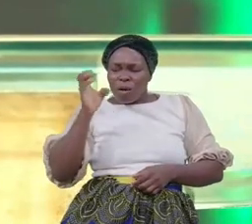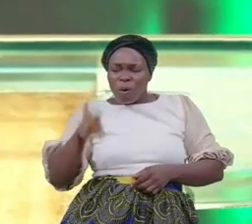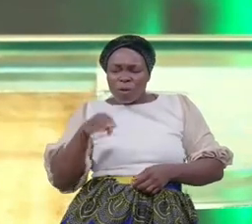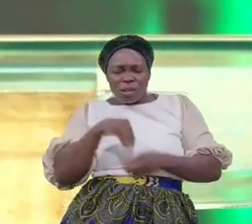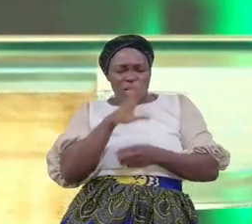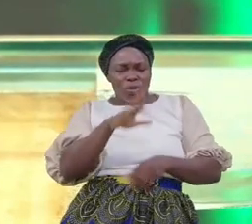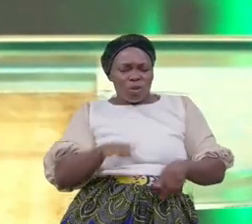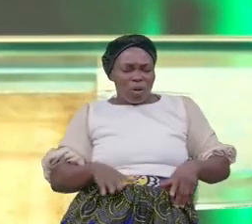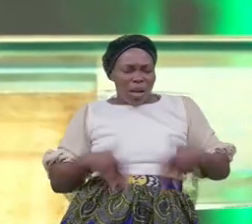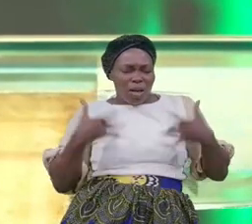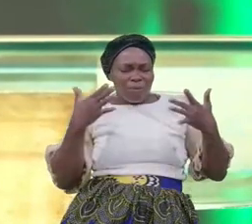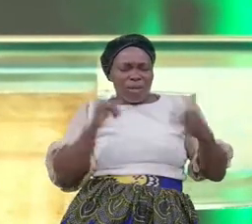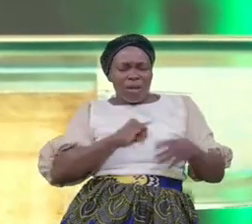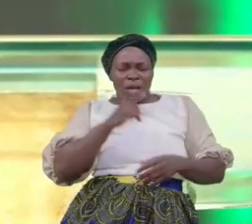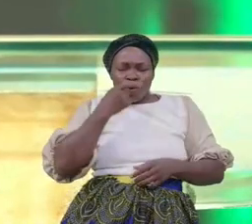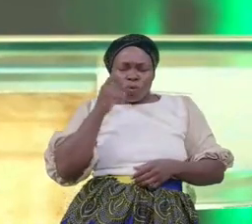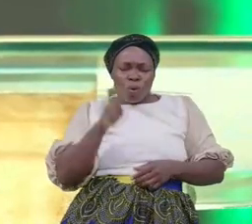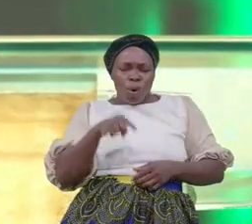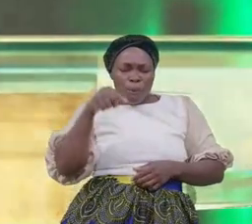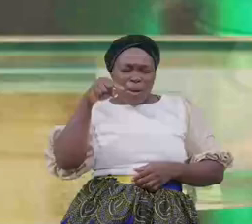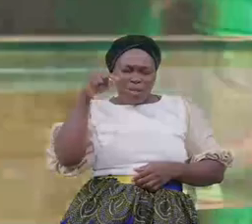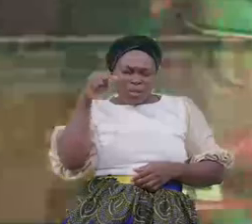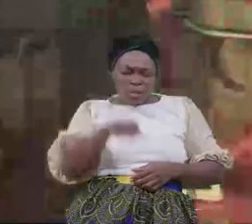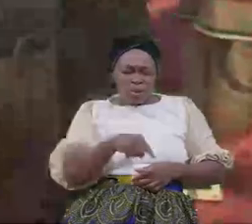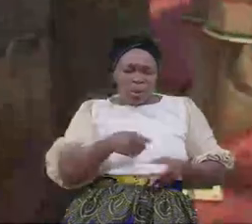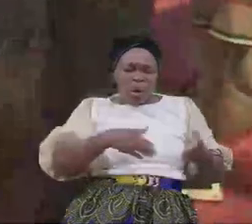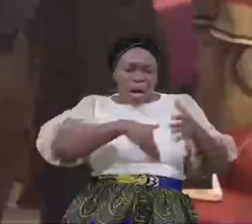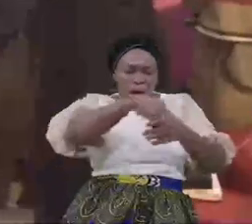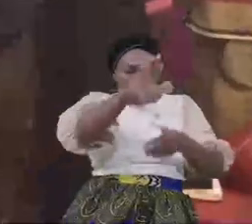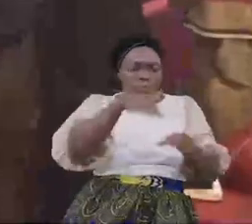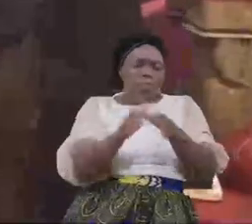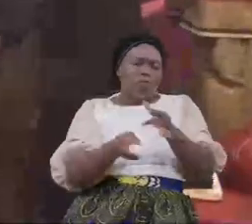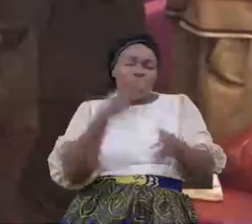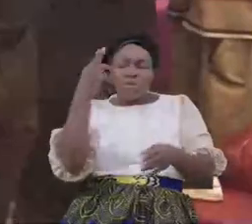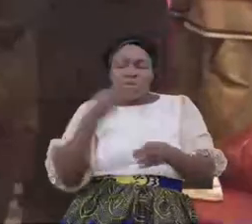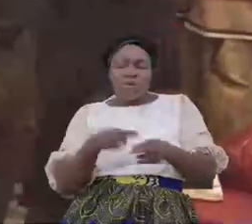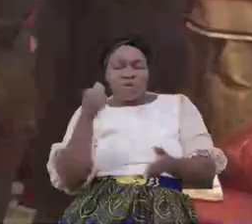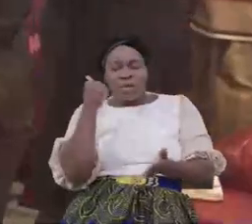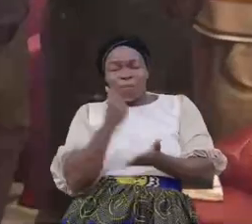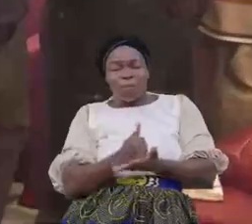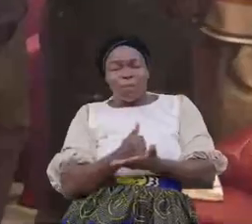vie, je te commande, sors de là au nom de Jésus-Christ.